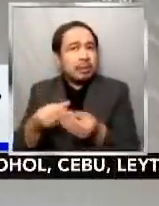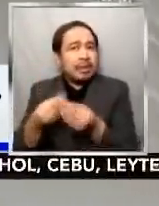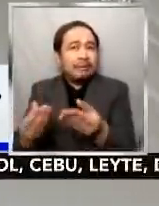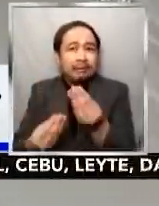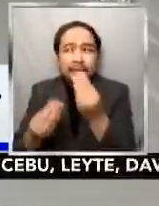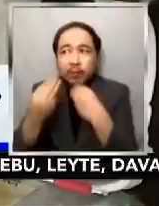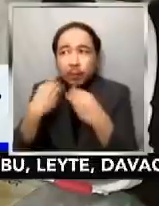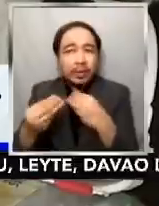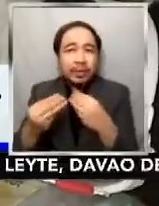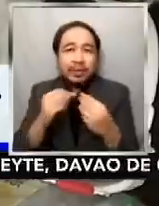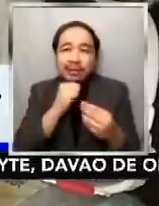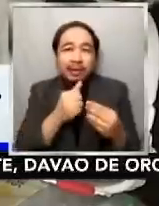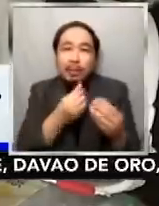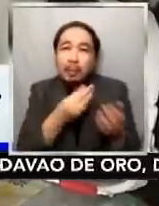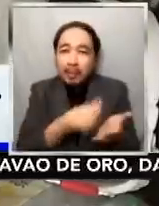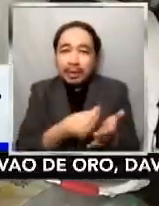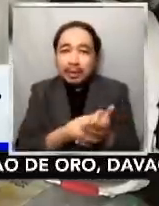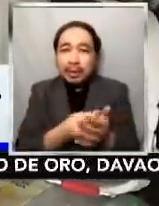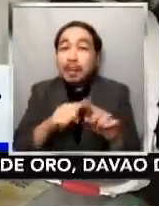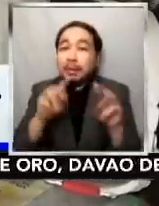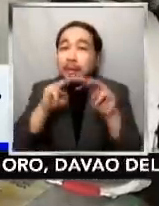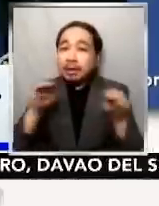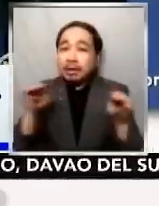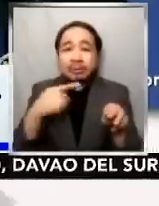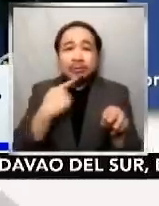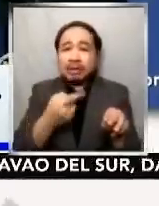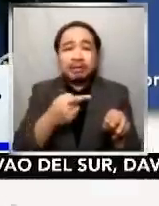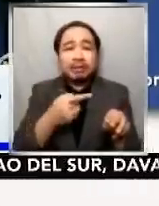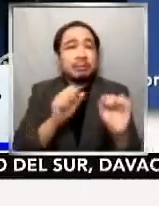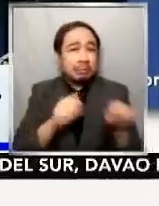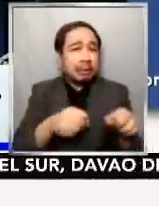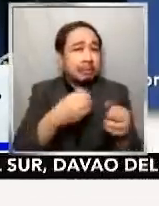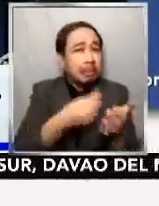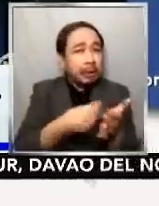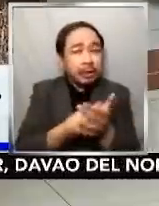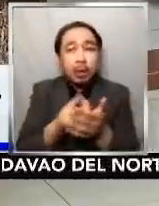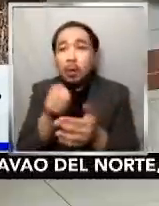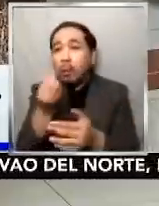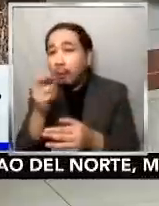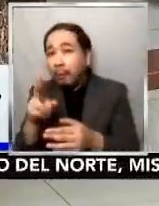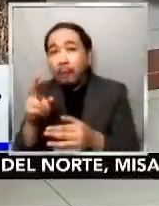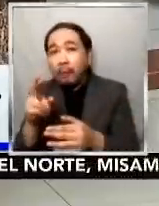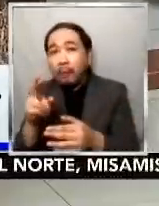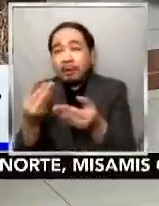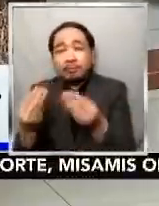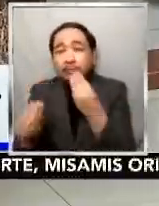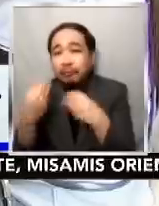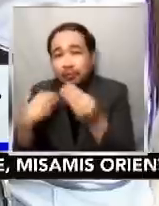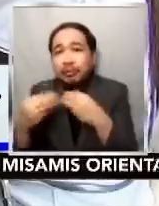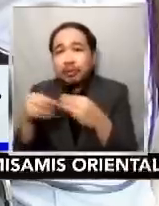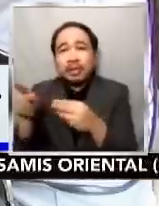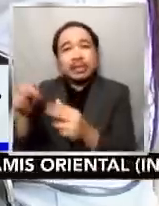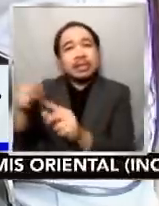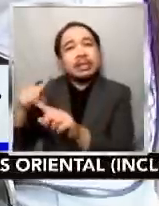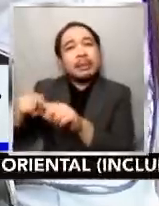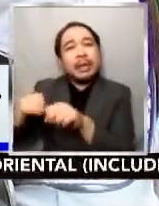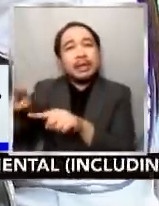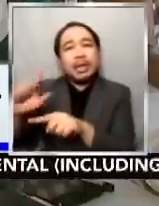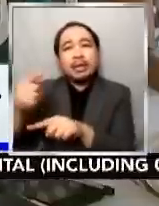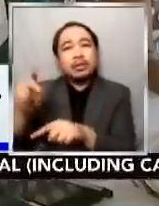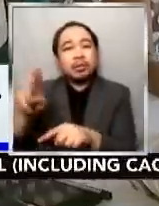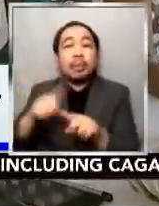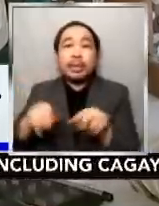Malacañang, pwedeng pera o in-kind, bahala na ang LGU. Basta importante, mabilis po. Sa tala ng DBM, ang bulto na